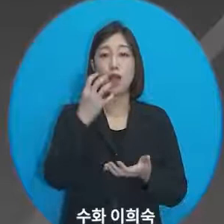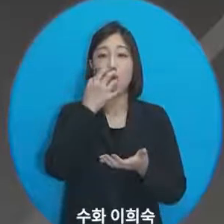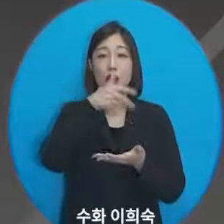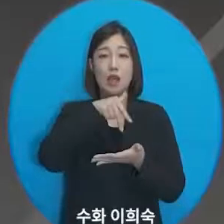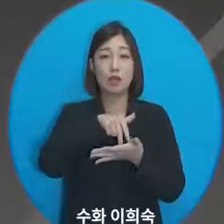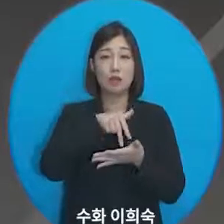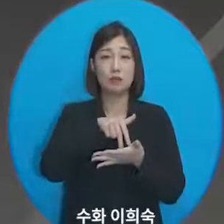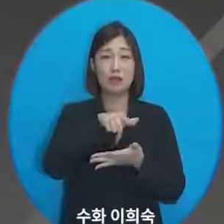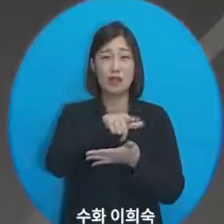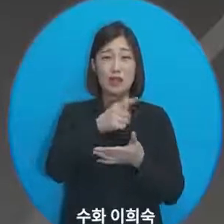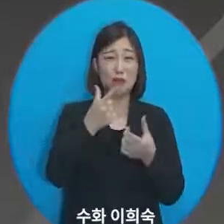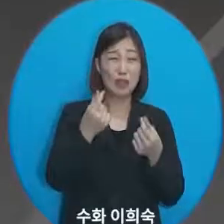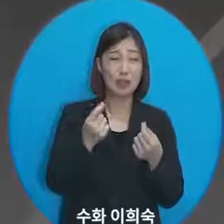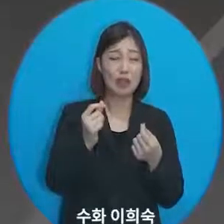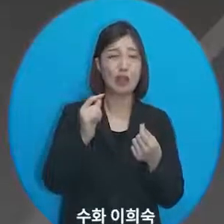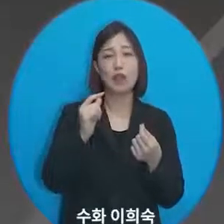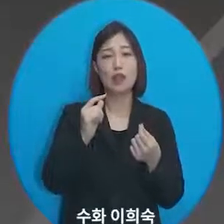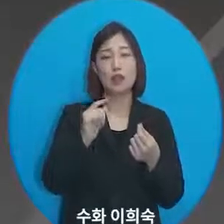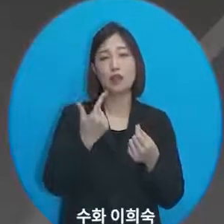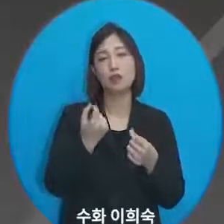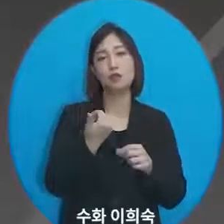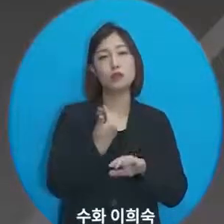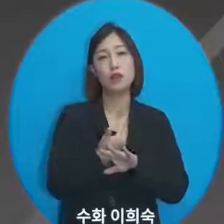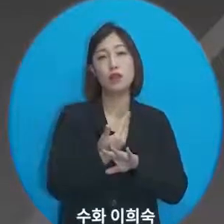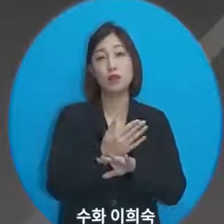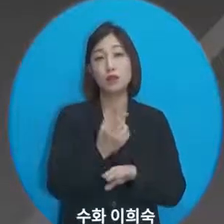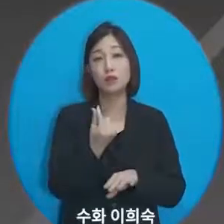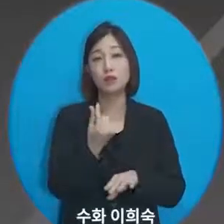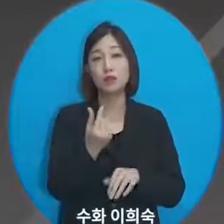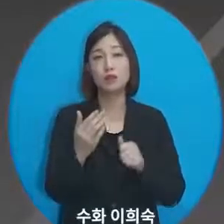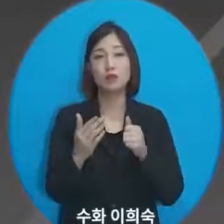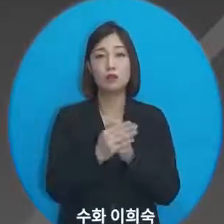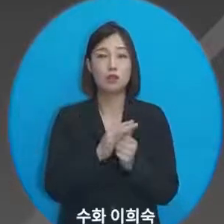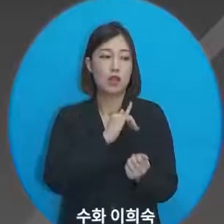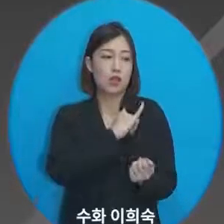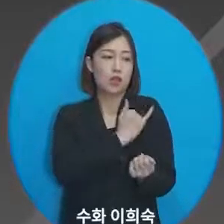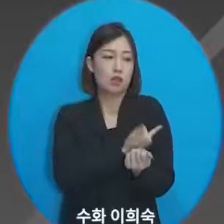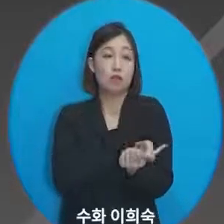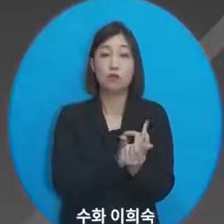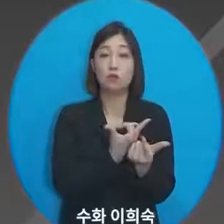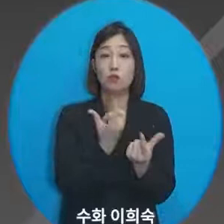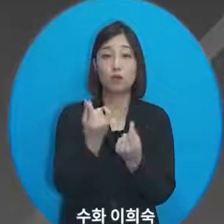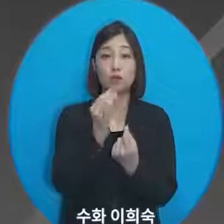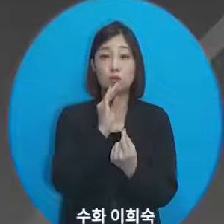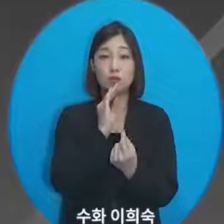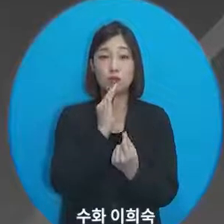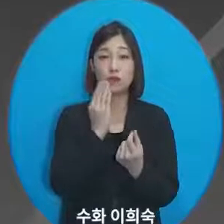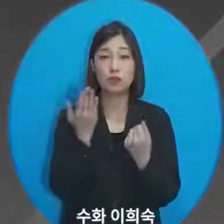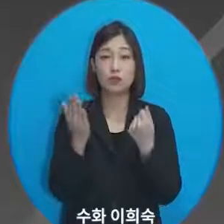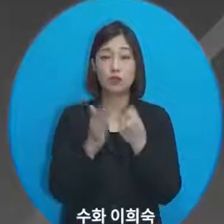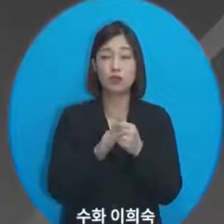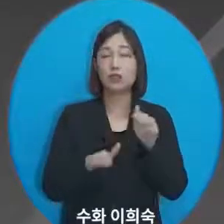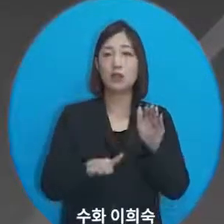시설과 설비를 동등하게 이용하게 하는 그 권리를 말합니다. 대표적으로 뭐 물리적 접근권이 있고요. 그다음에